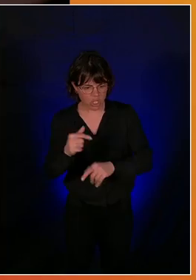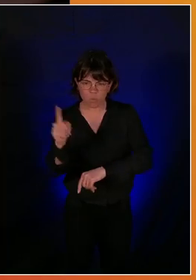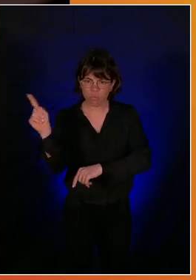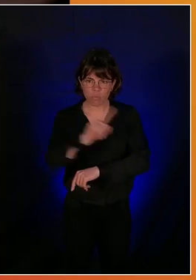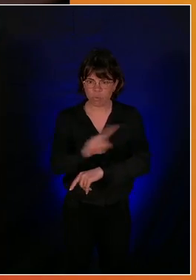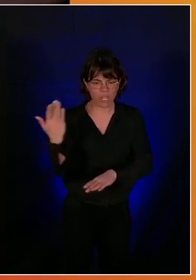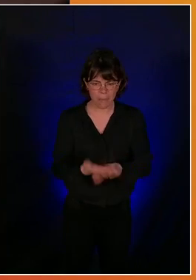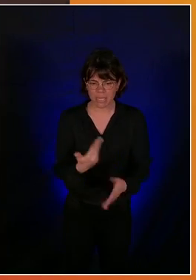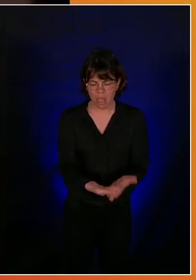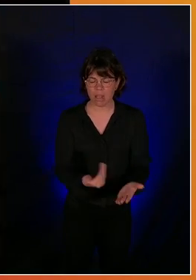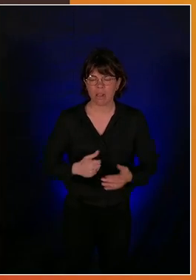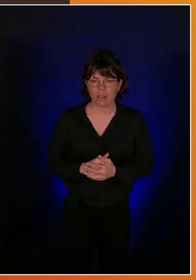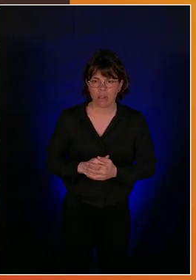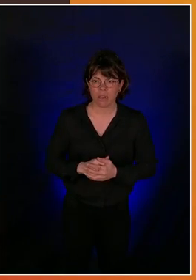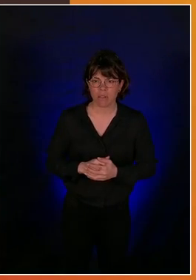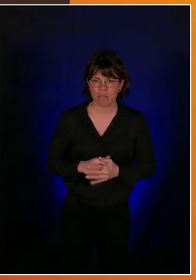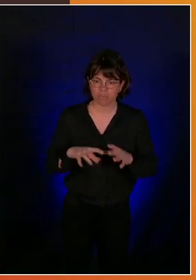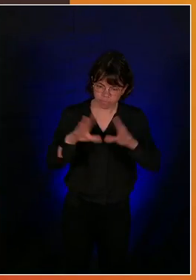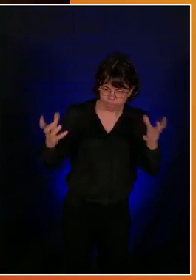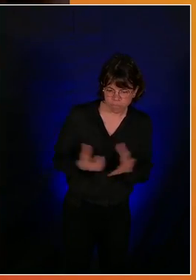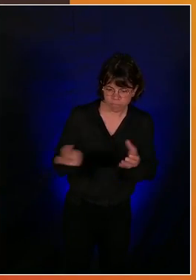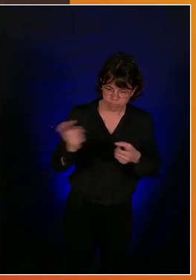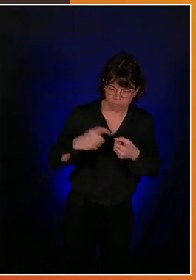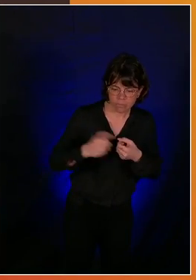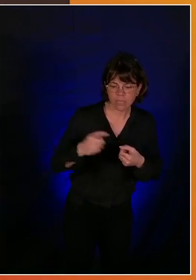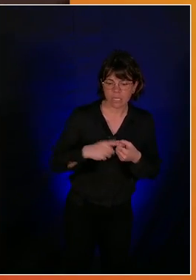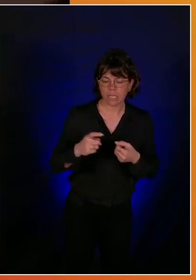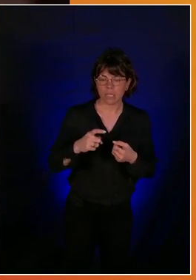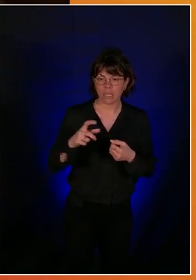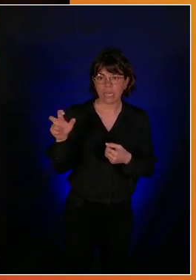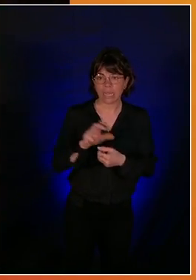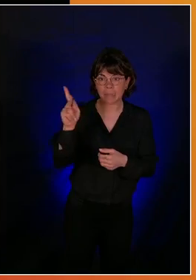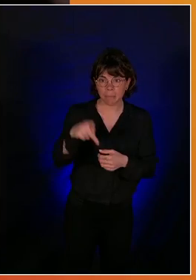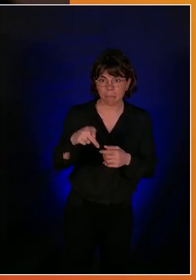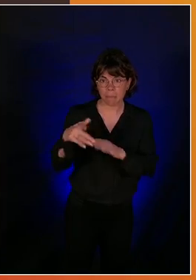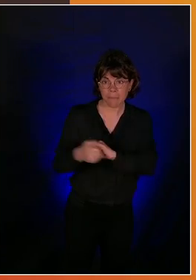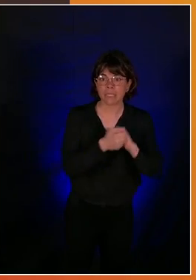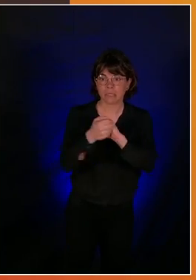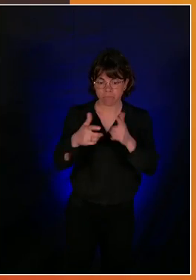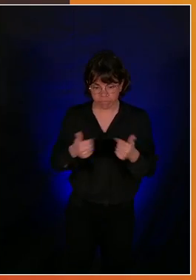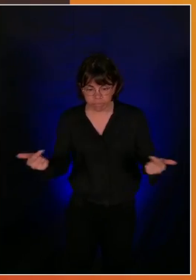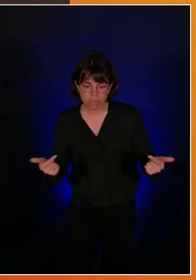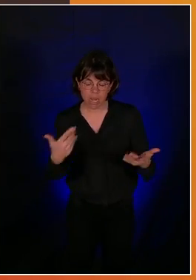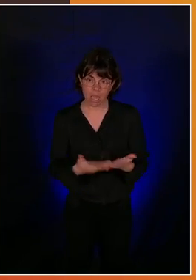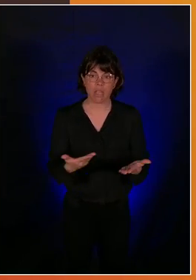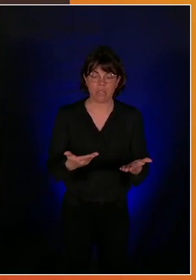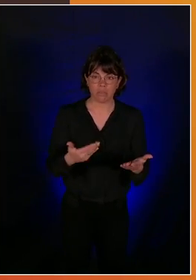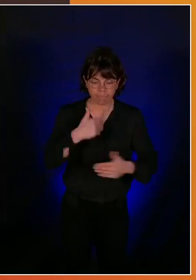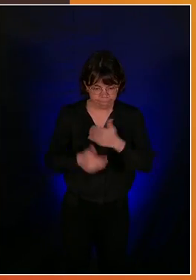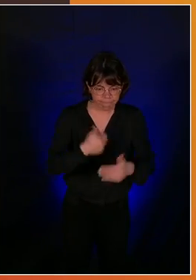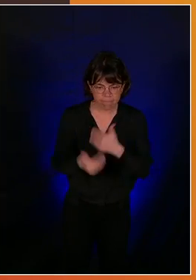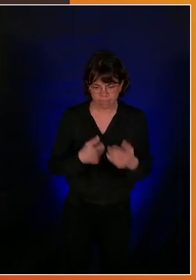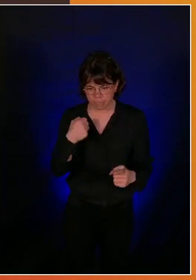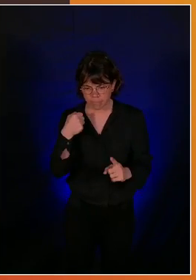rassemblement rassemblant la CGT Greenpace et diverses autres forces cette démarche son sens sa